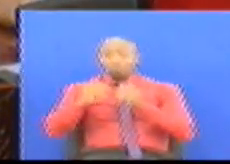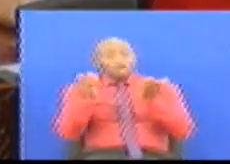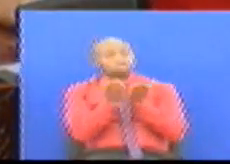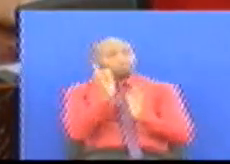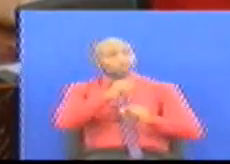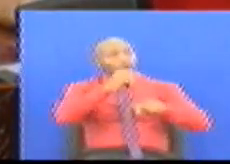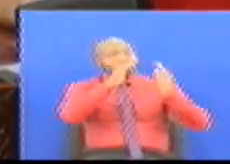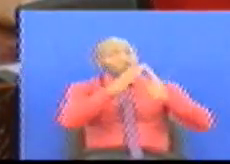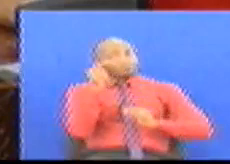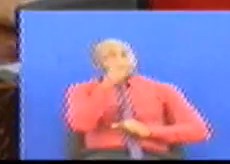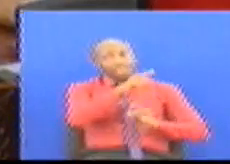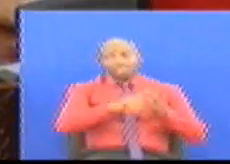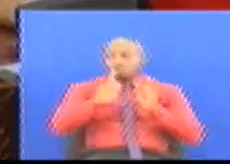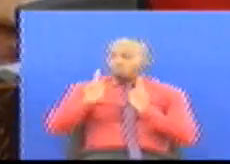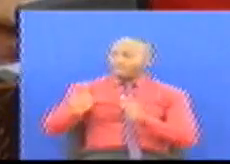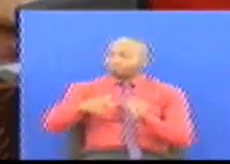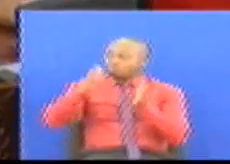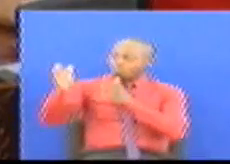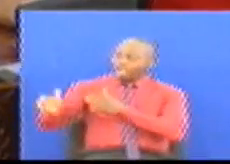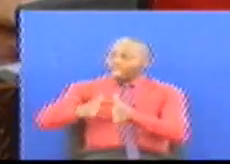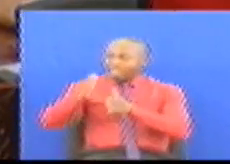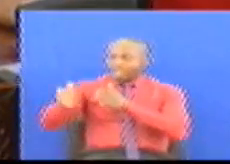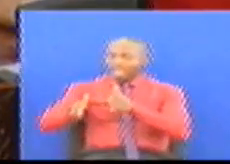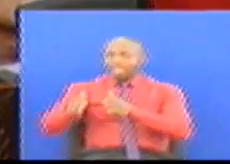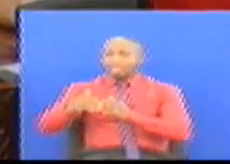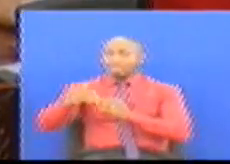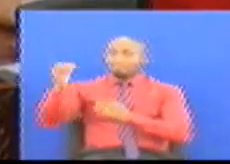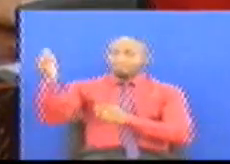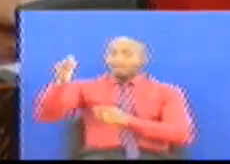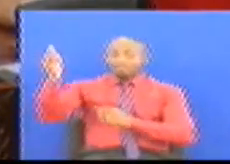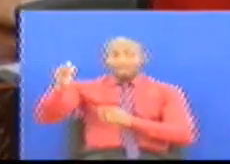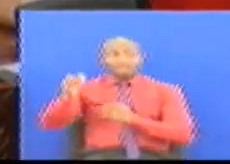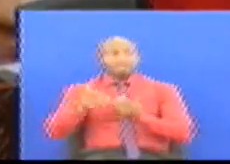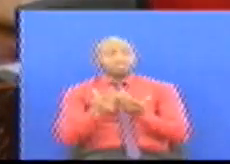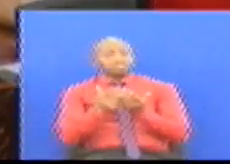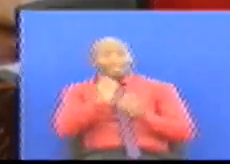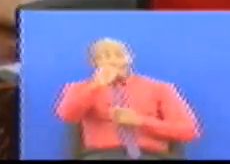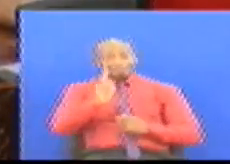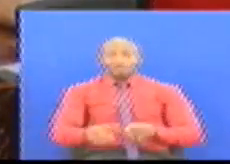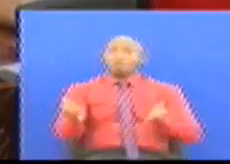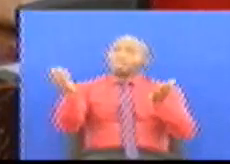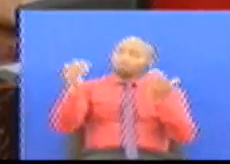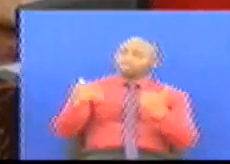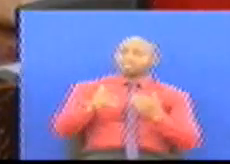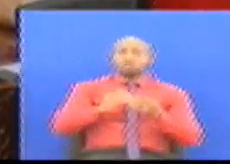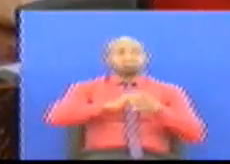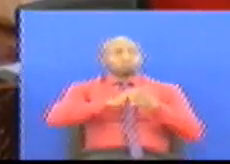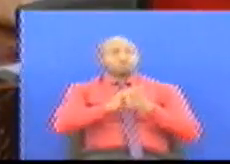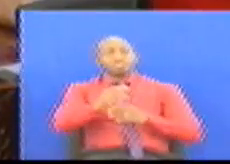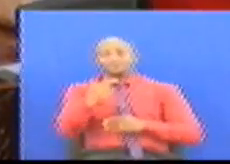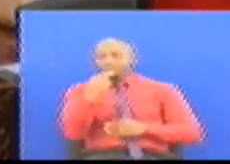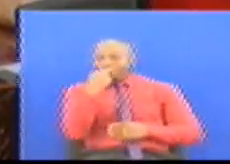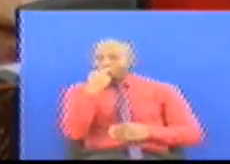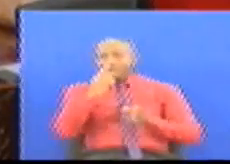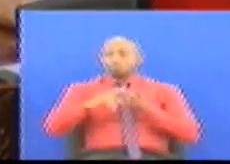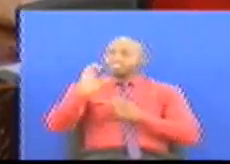manyumbani, walimu wetu waandae andalio la somo ile sio ndo anaita lesson plan ambayo wanaweza wakaweka kwenye flash ama kwenye